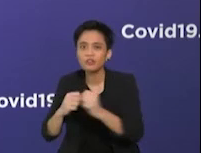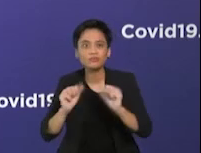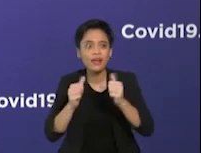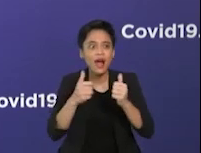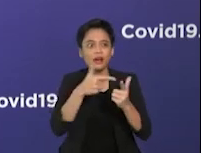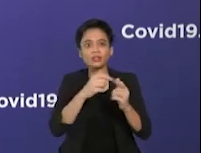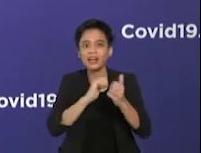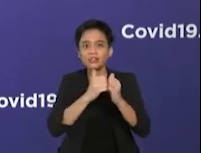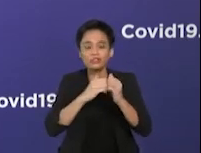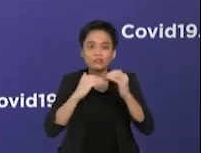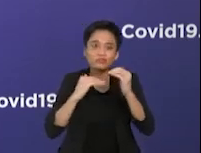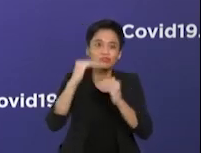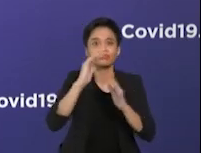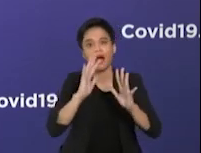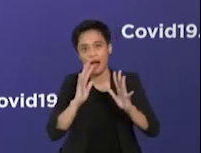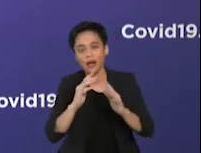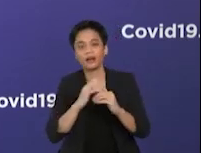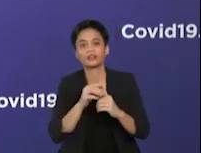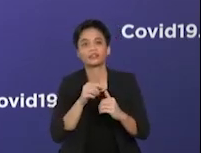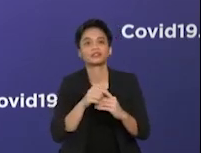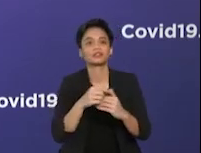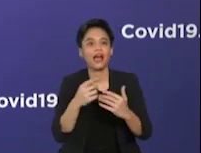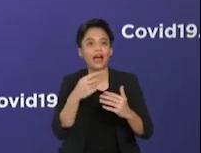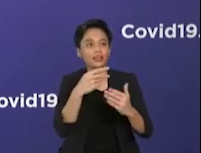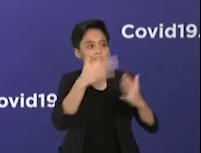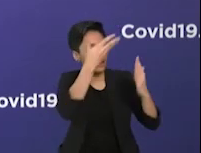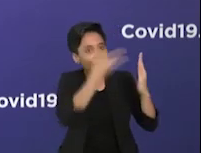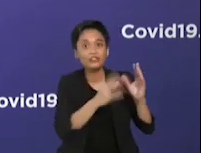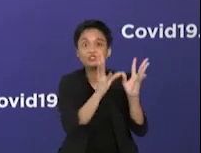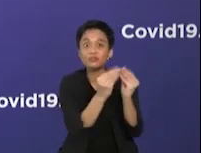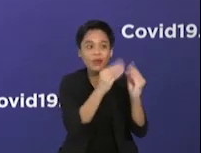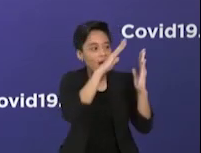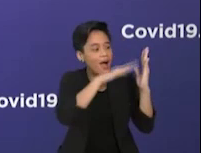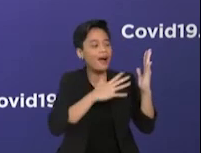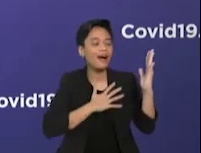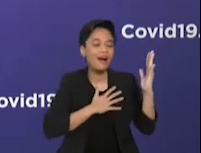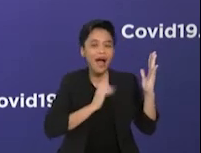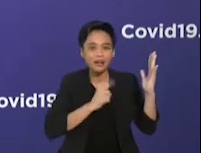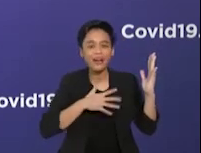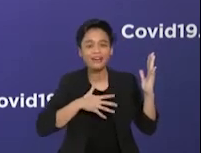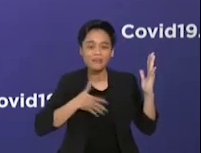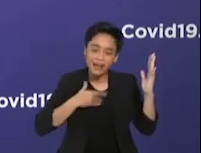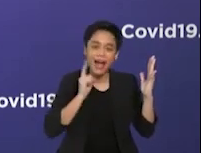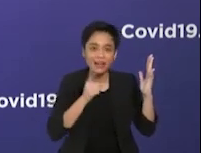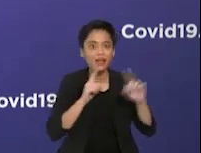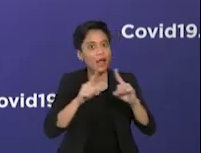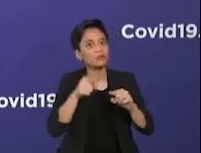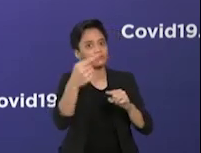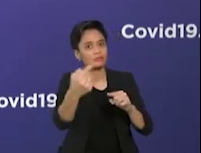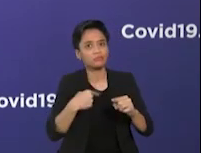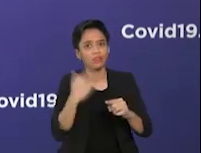ini memberikan gambaran yang cukup membahagiakan meskipun kita masih harus bekerja lebih keras